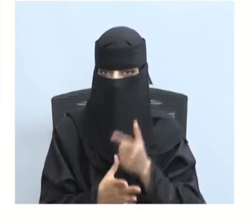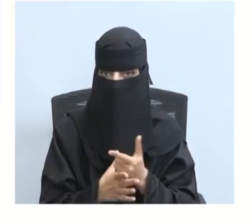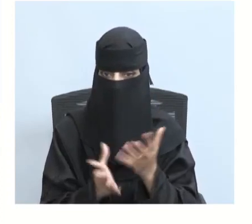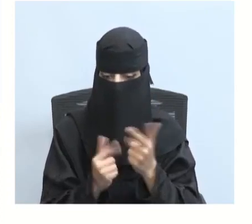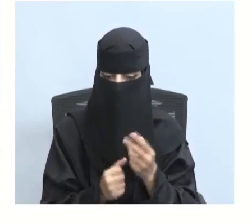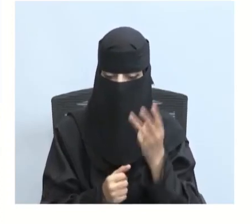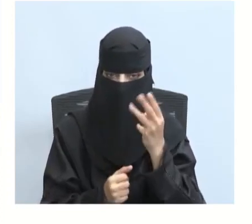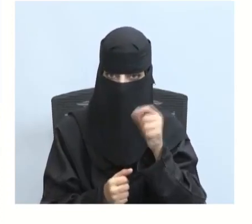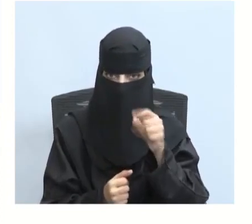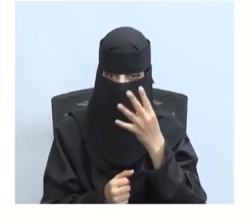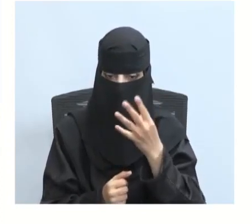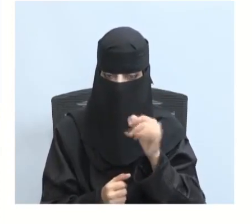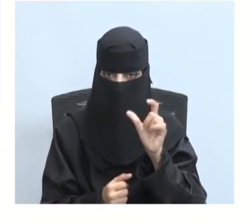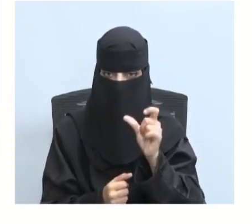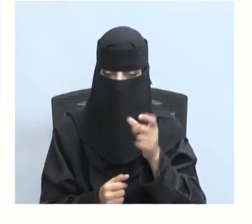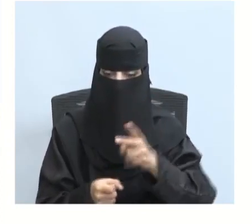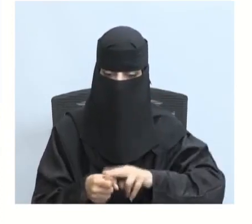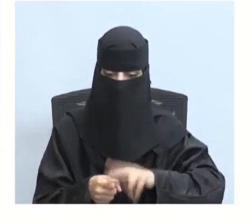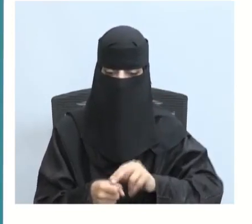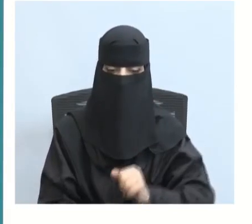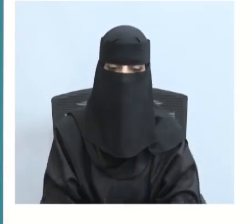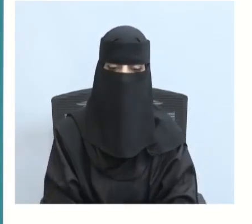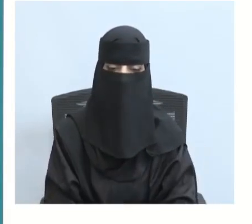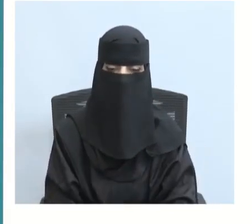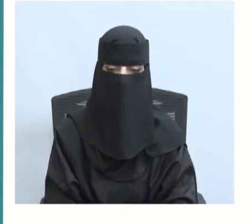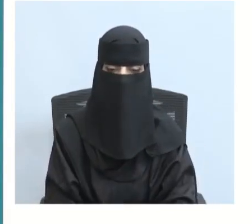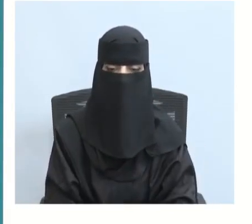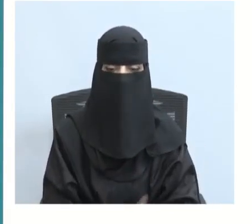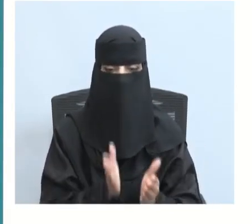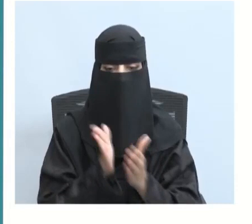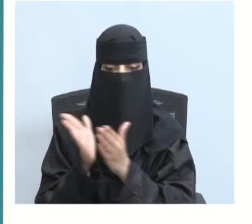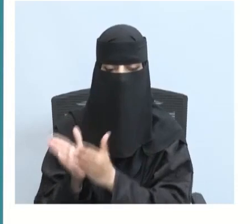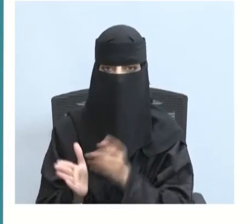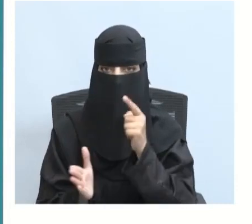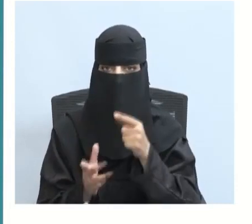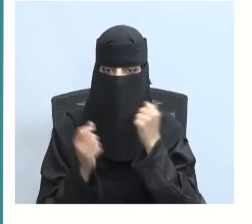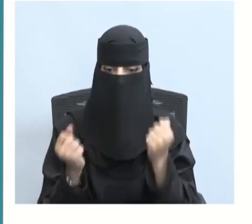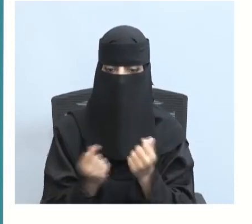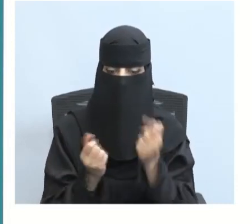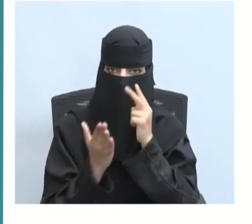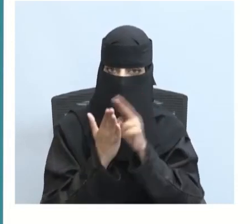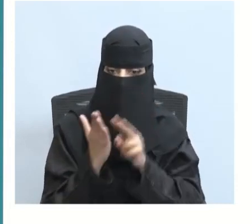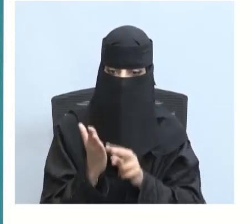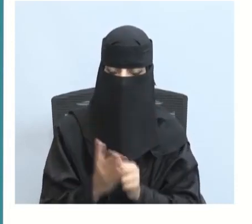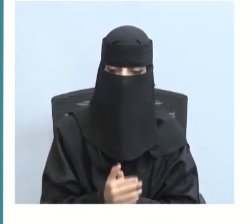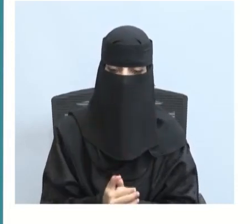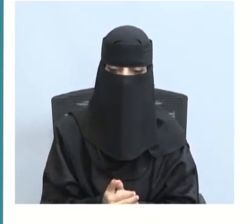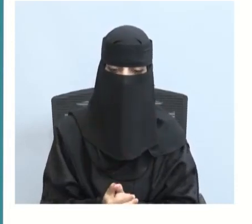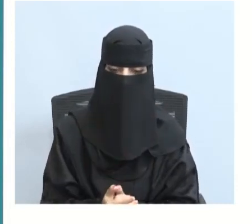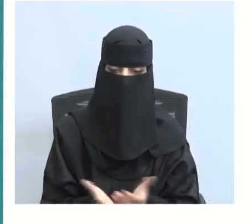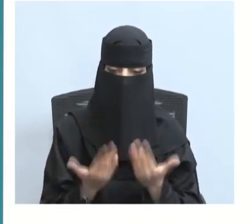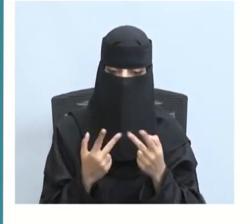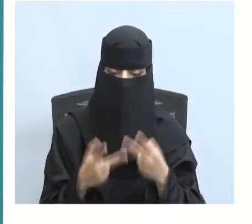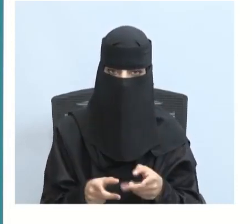3.4 من م مرات اتهيا للقراءه